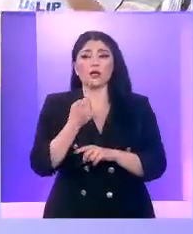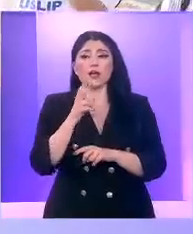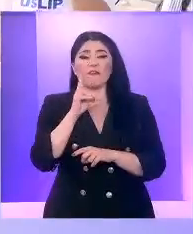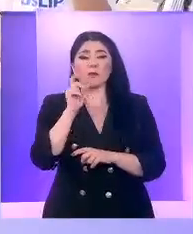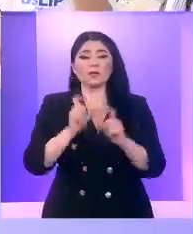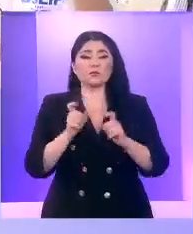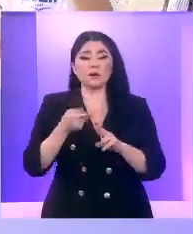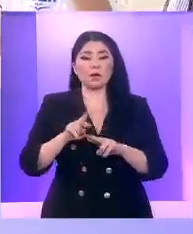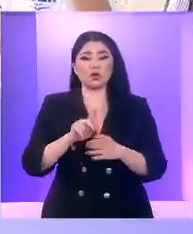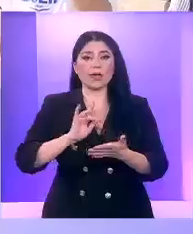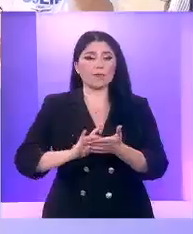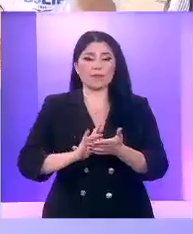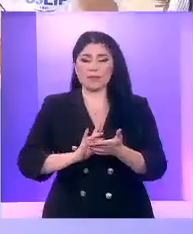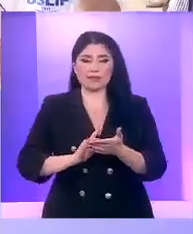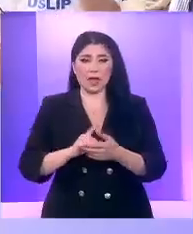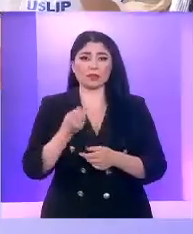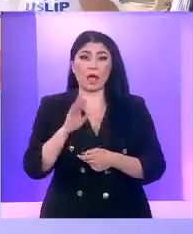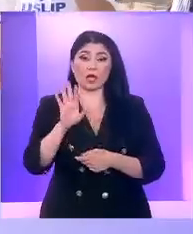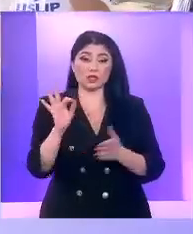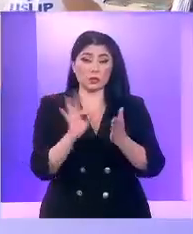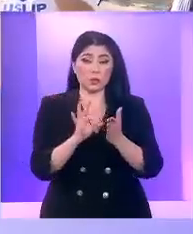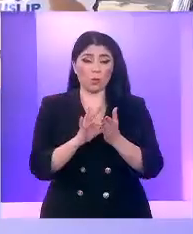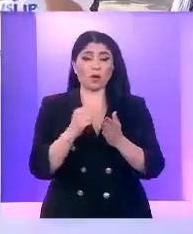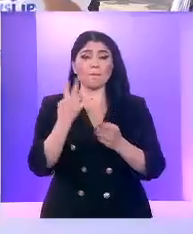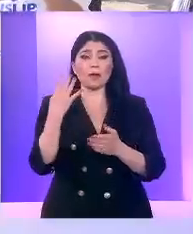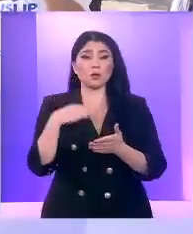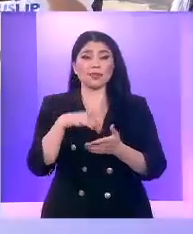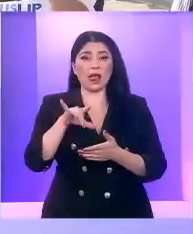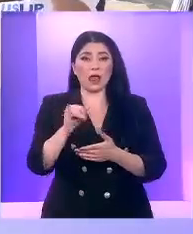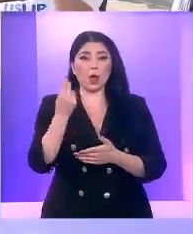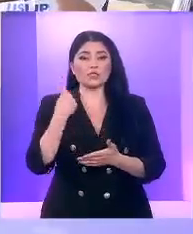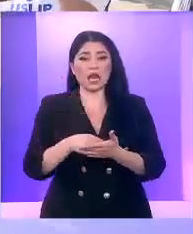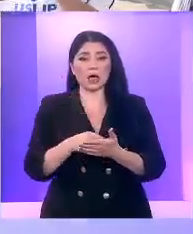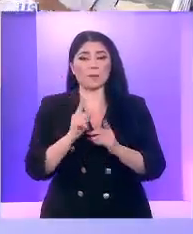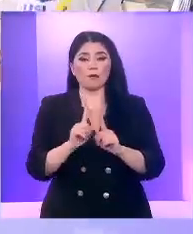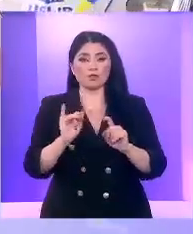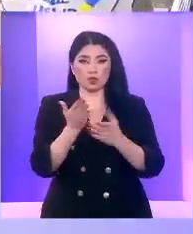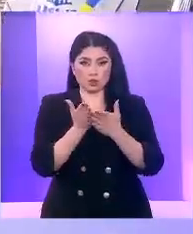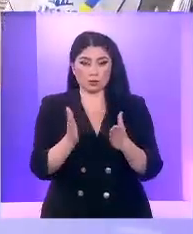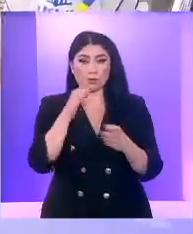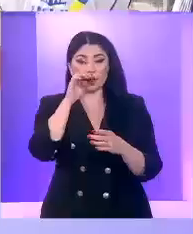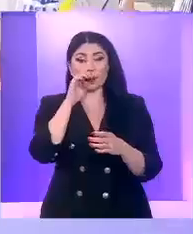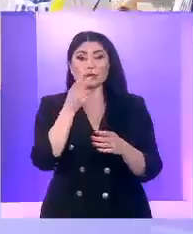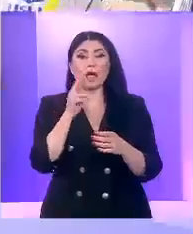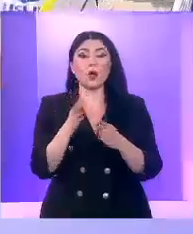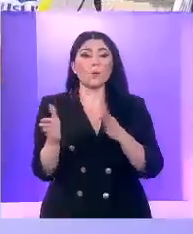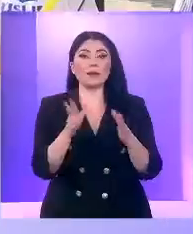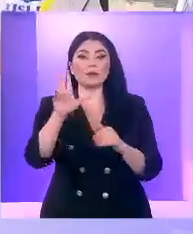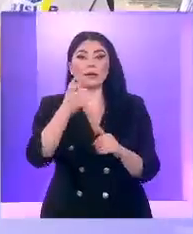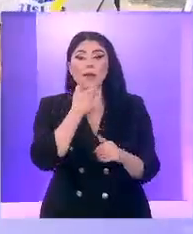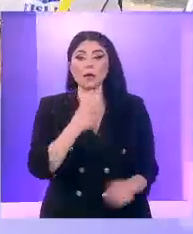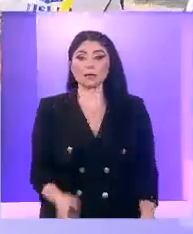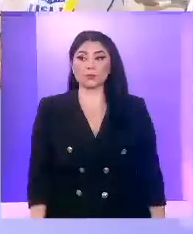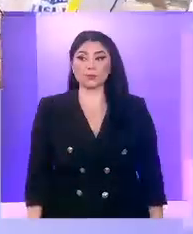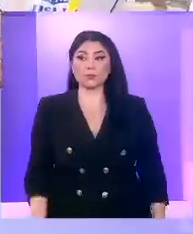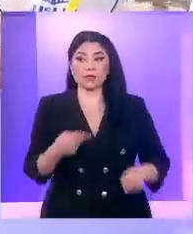Acum, această variantă propune creșterea până la 4.000 de lei a salariilor profesorilor debutanți, însă pe o perioadă de 3 ani. Practic,